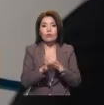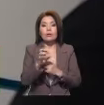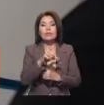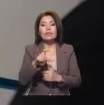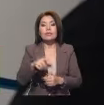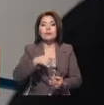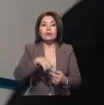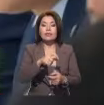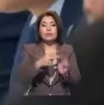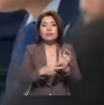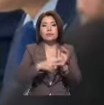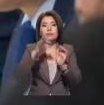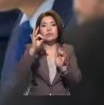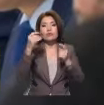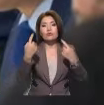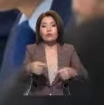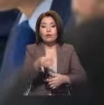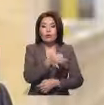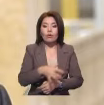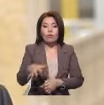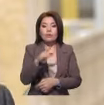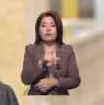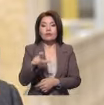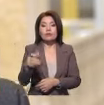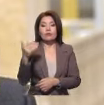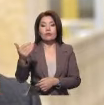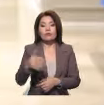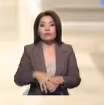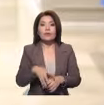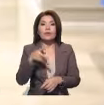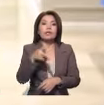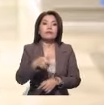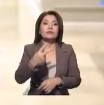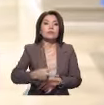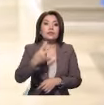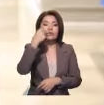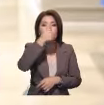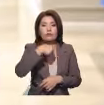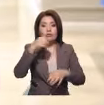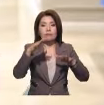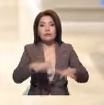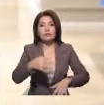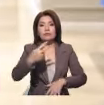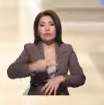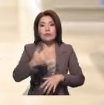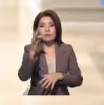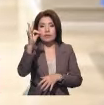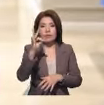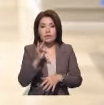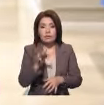мердігерлердің 70% басқа облыстың өкілдері. 2022 жылда нысандардың 25% уақытында